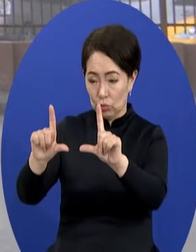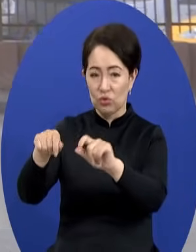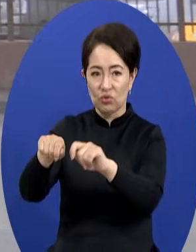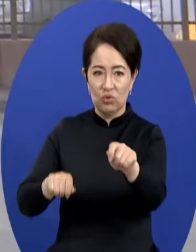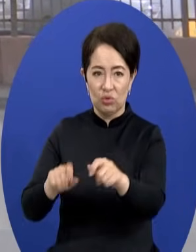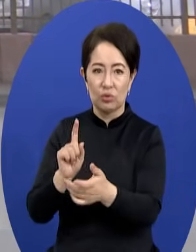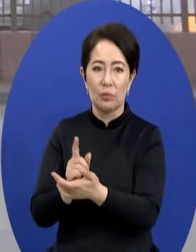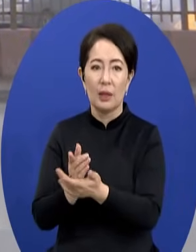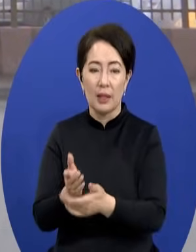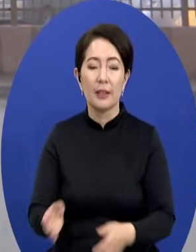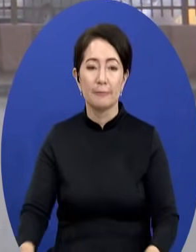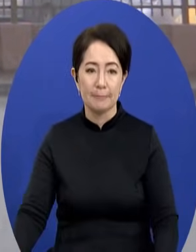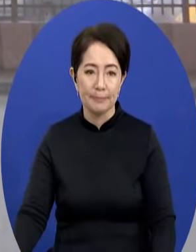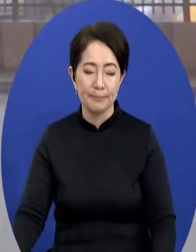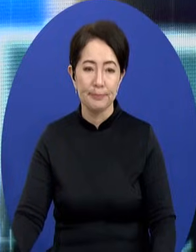байлаа.